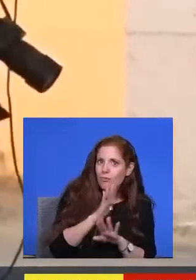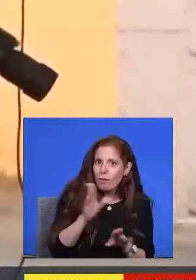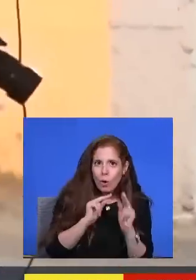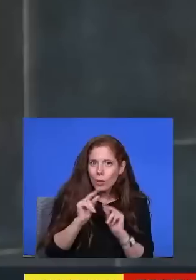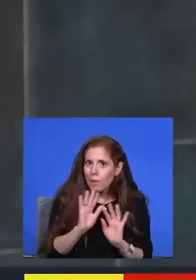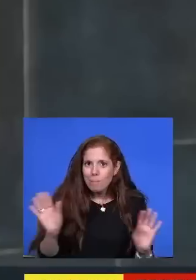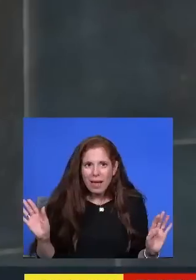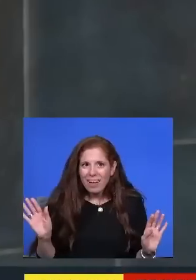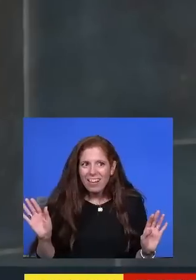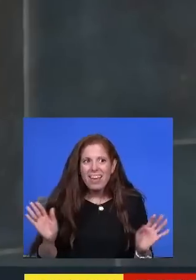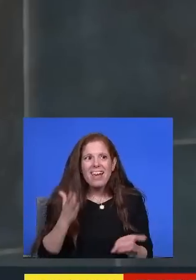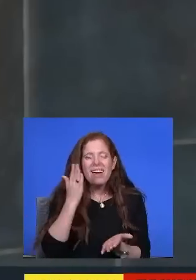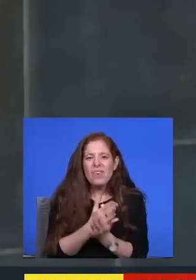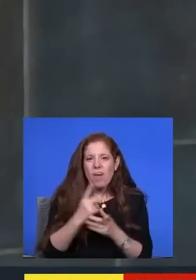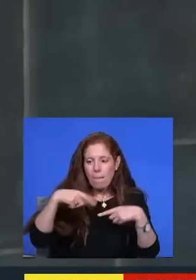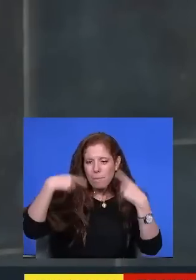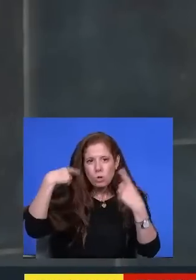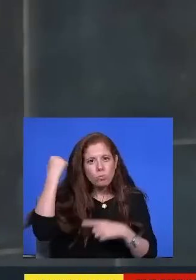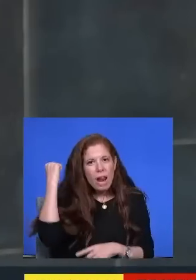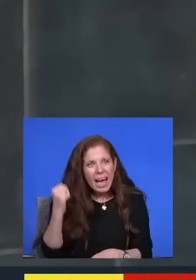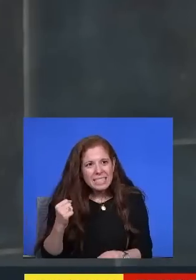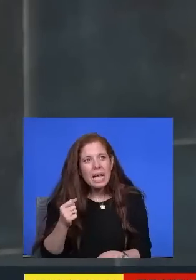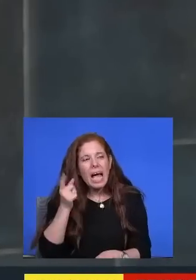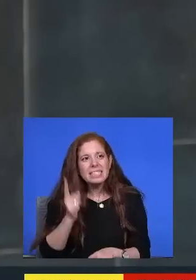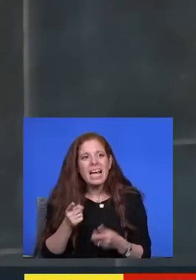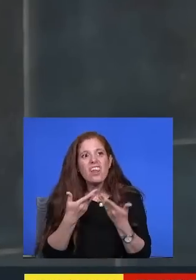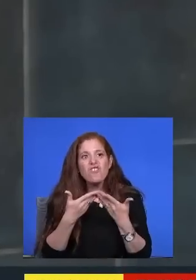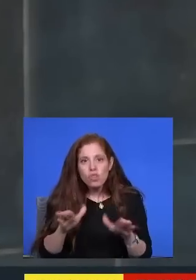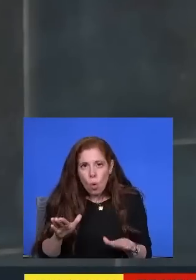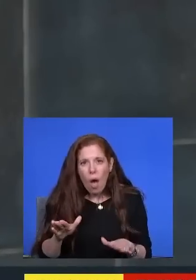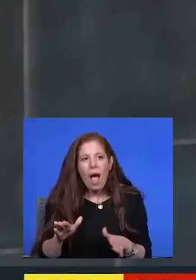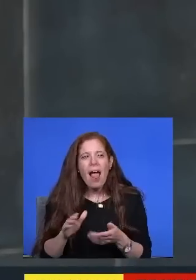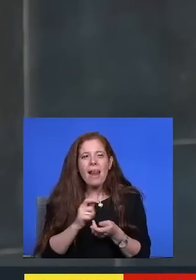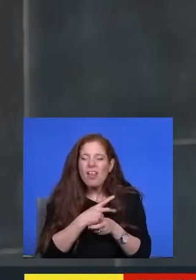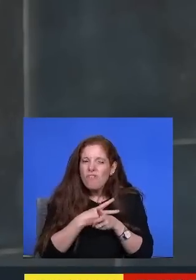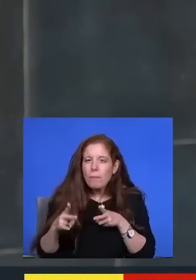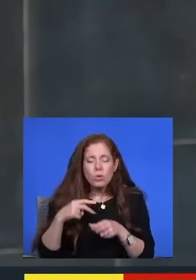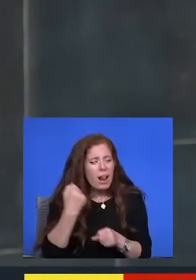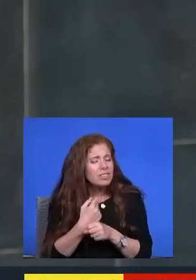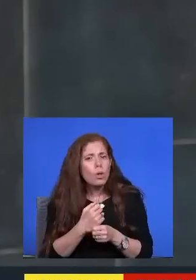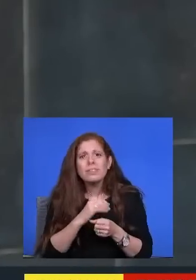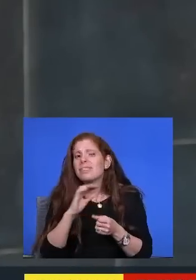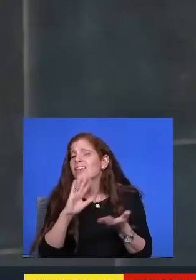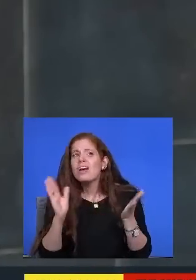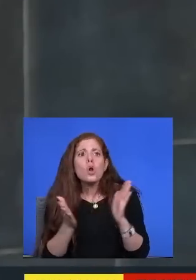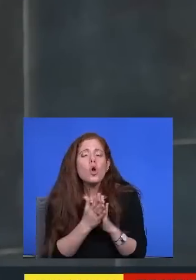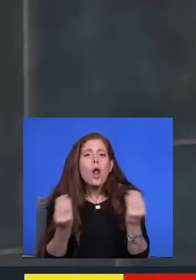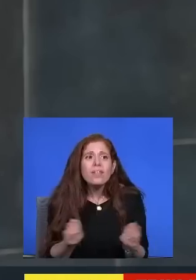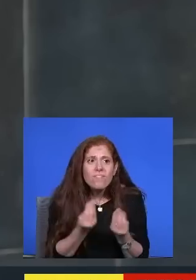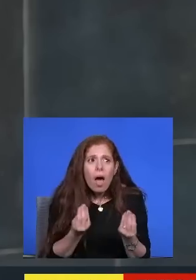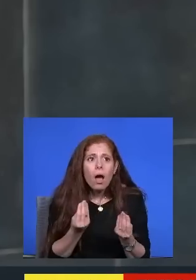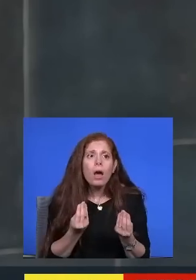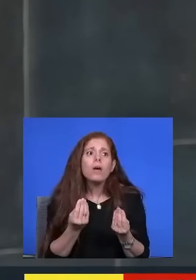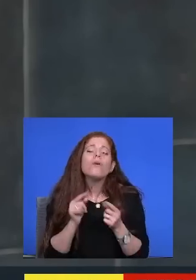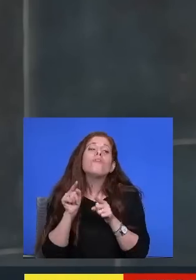הזה. כבר ביום הרצח היה צריך לפתוח אותו, לפרמט אותו, לעשות כל דבר,